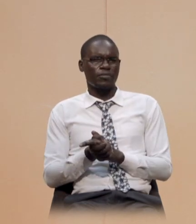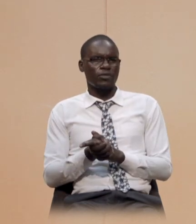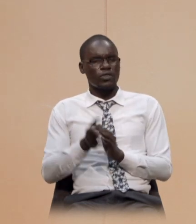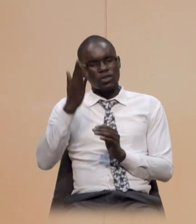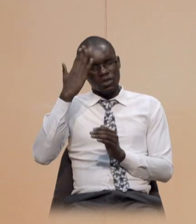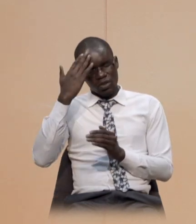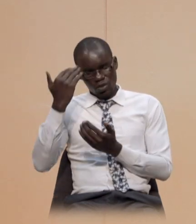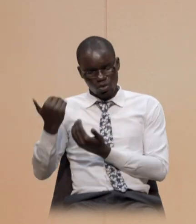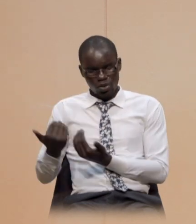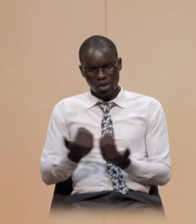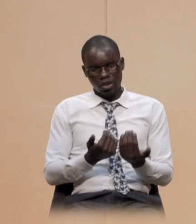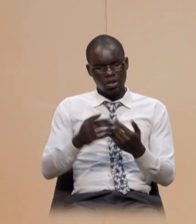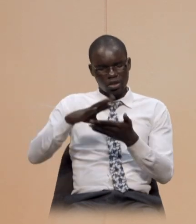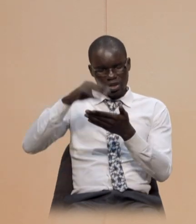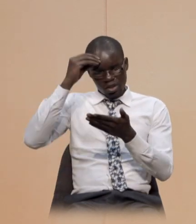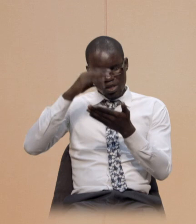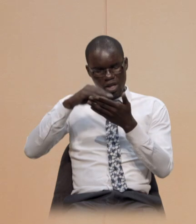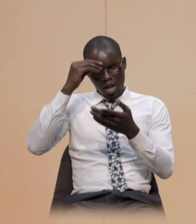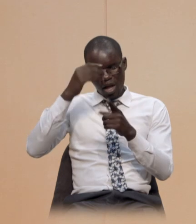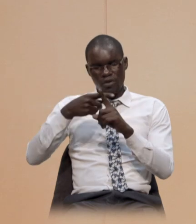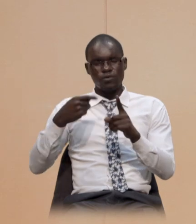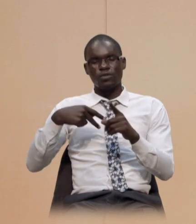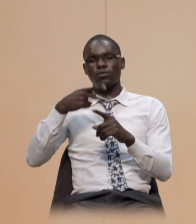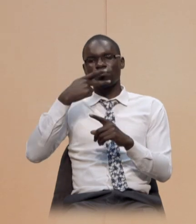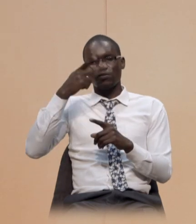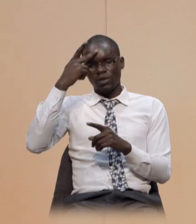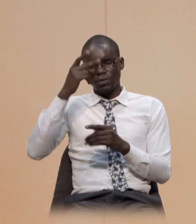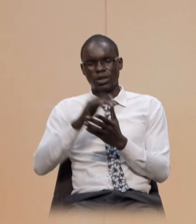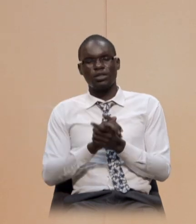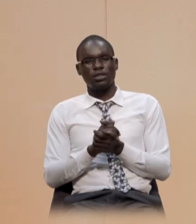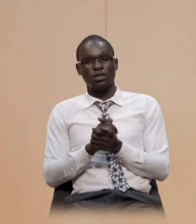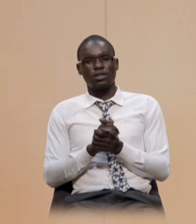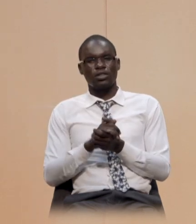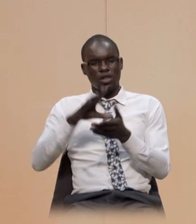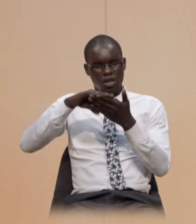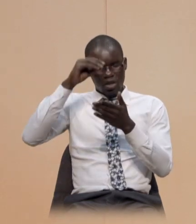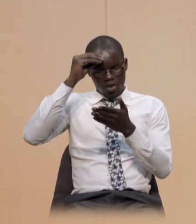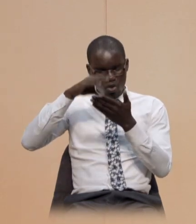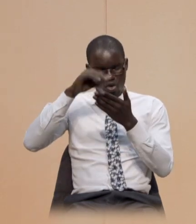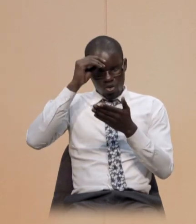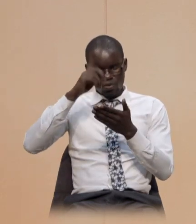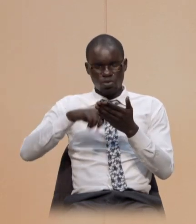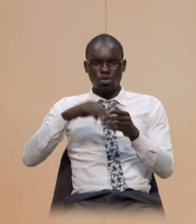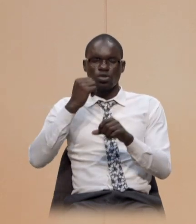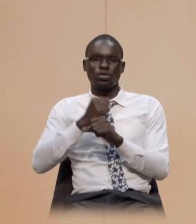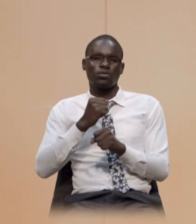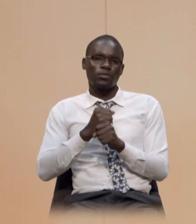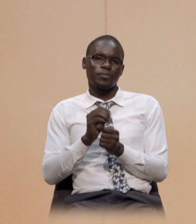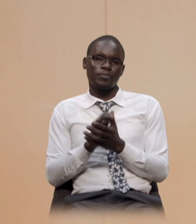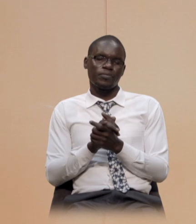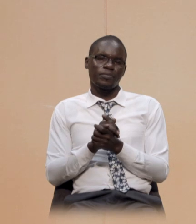Unajua watoto wanasoma kutoka kwa sisi. Wanasoma tunayofanya. Wanasoma yale